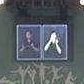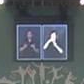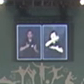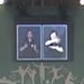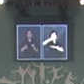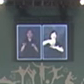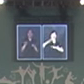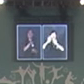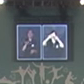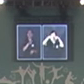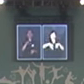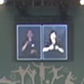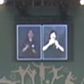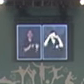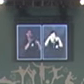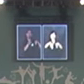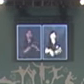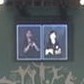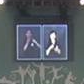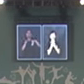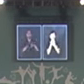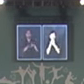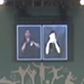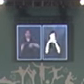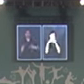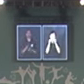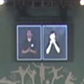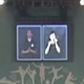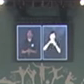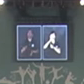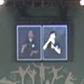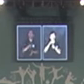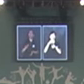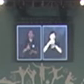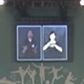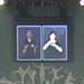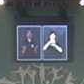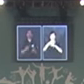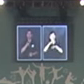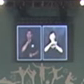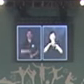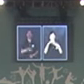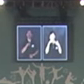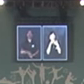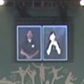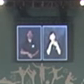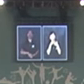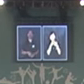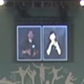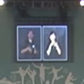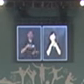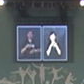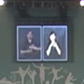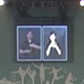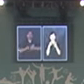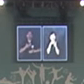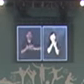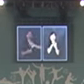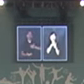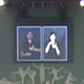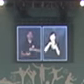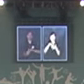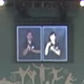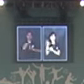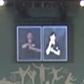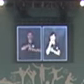岩石，就像每个人的生命过程中总会遇到阻碍挫折，要靠内在的力量才